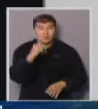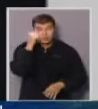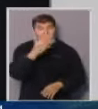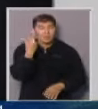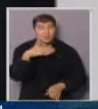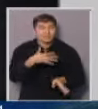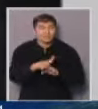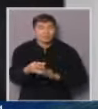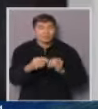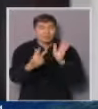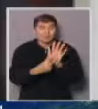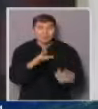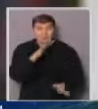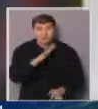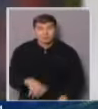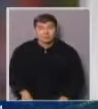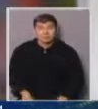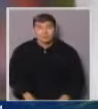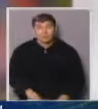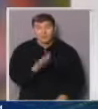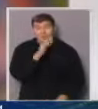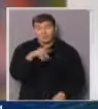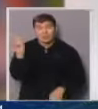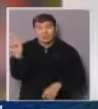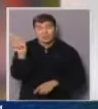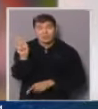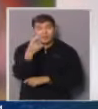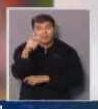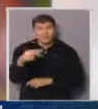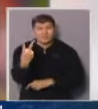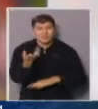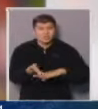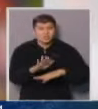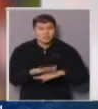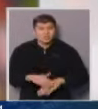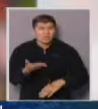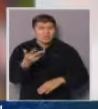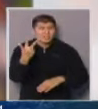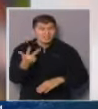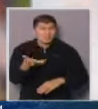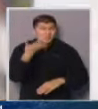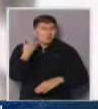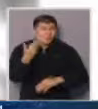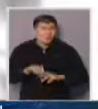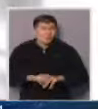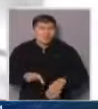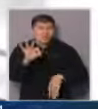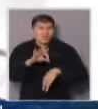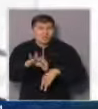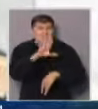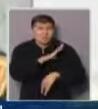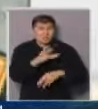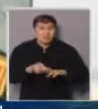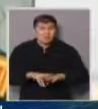когда ему исполнилось 18 лет. Во время войны Погодаев получил 2 тяжелых и 3 легких ранения. За боевые подвиги